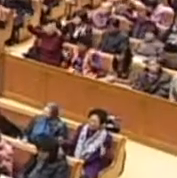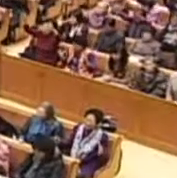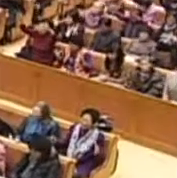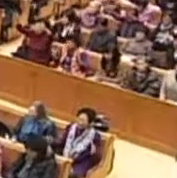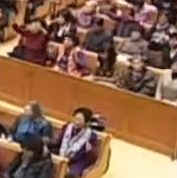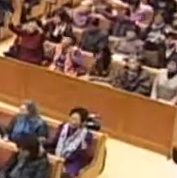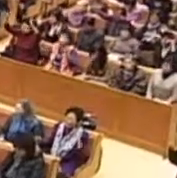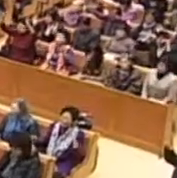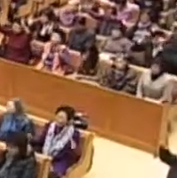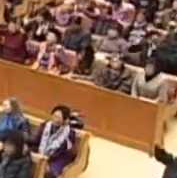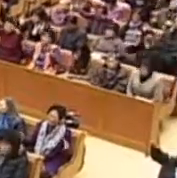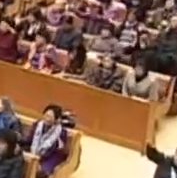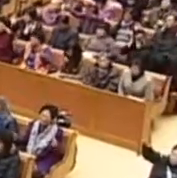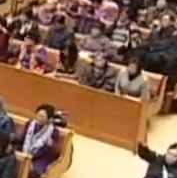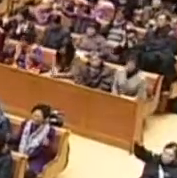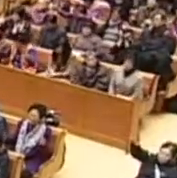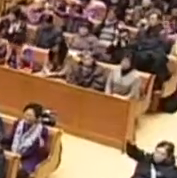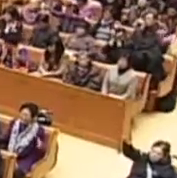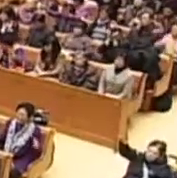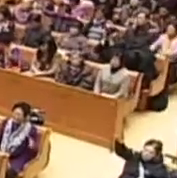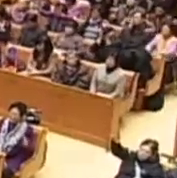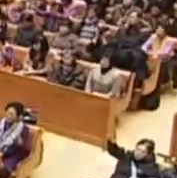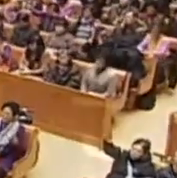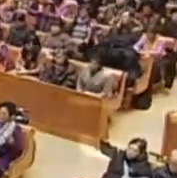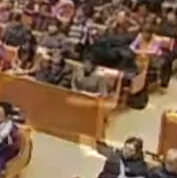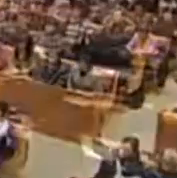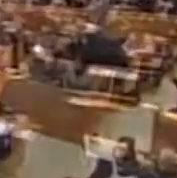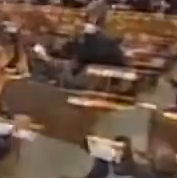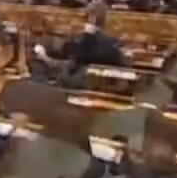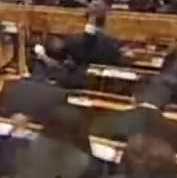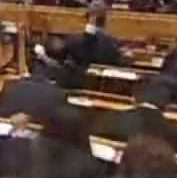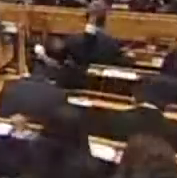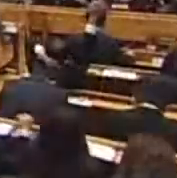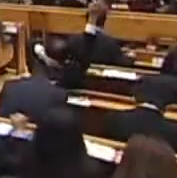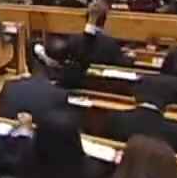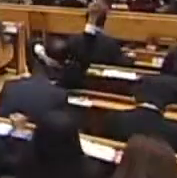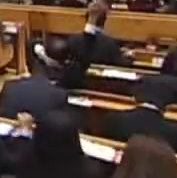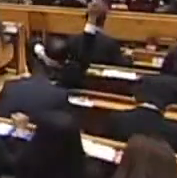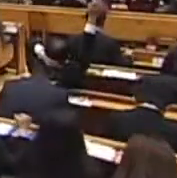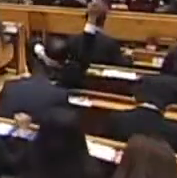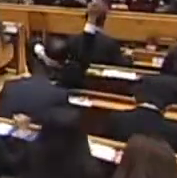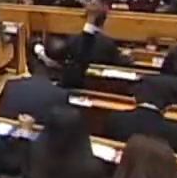육체 조을 채는니다 내